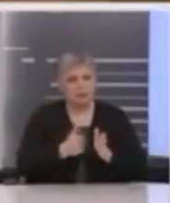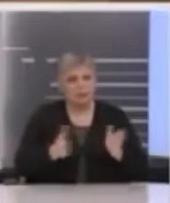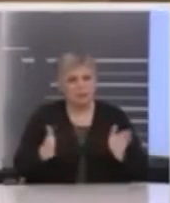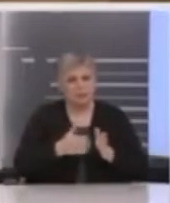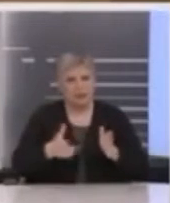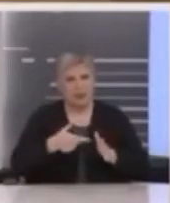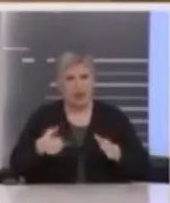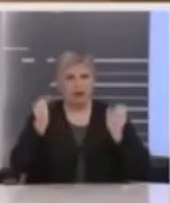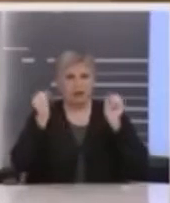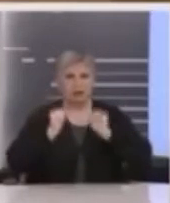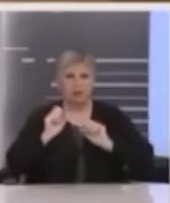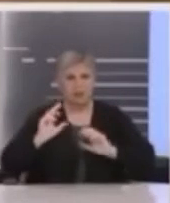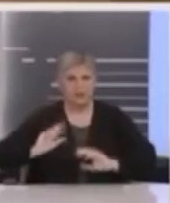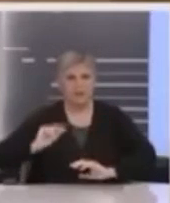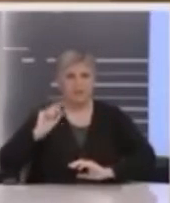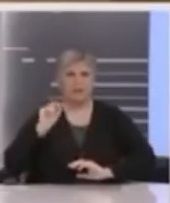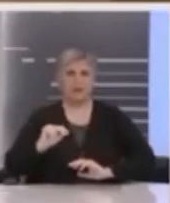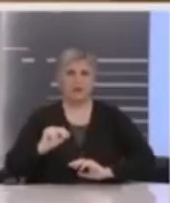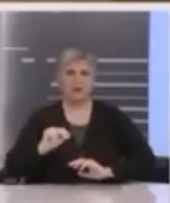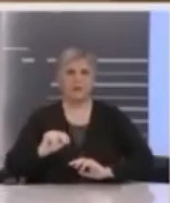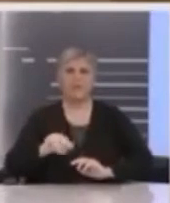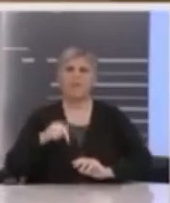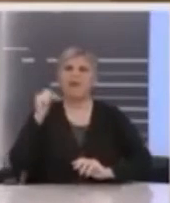Ποια είναι η σύλληψη του υπερπλεονάσματος?